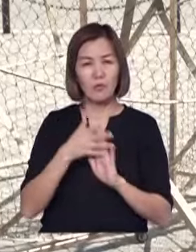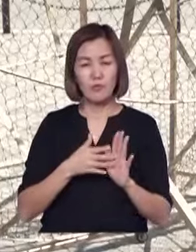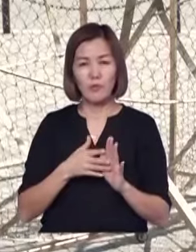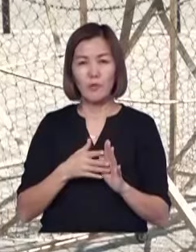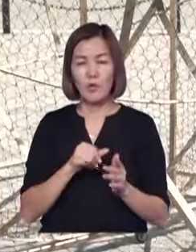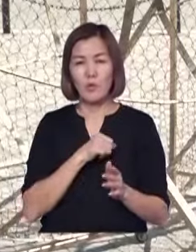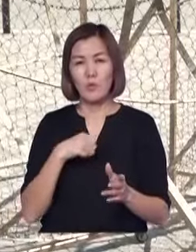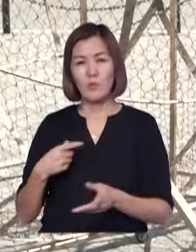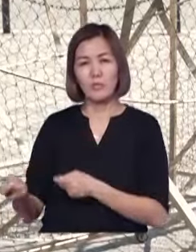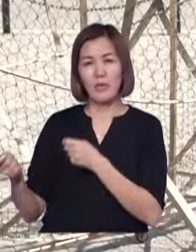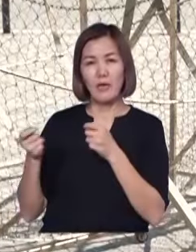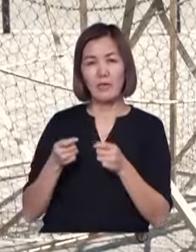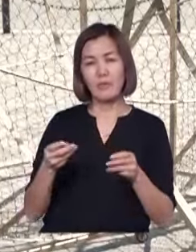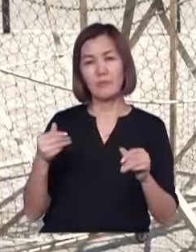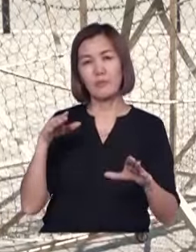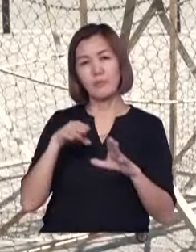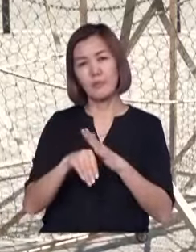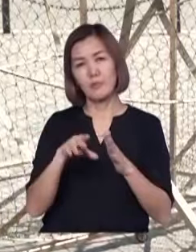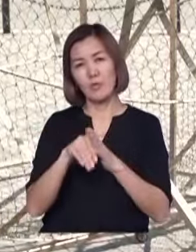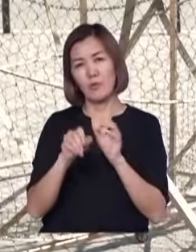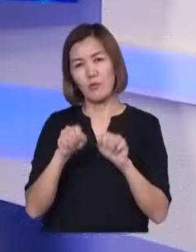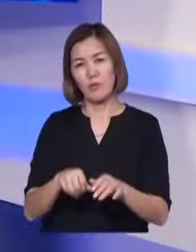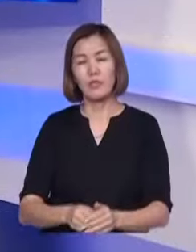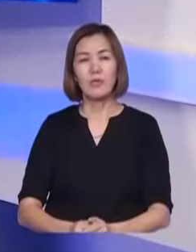да, оның елде, халқы да, қаласы да таза болады.